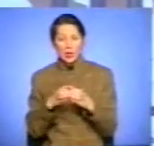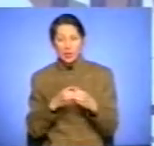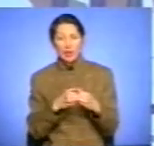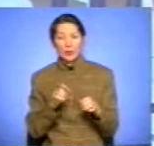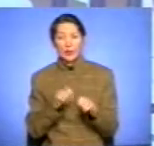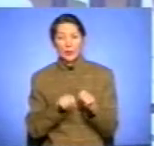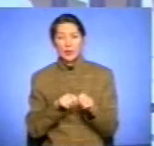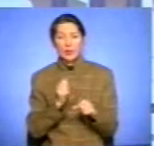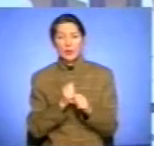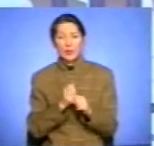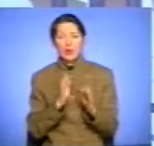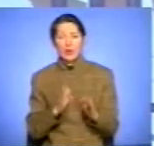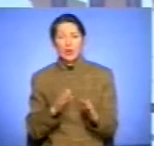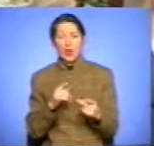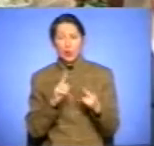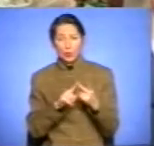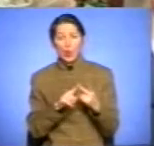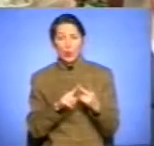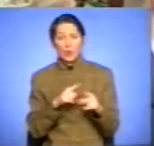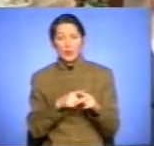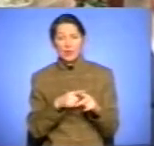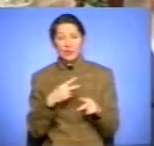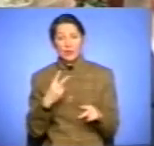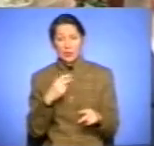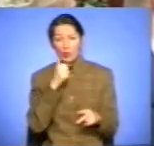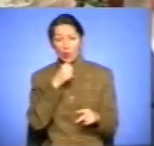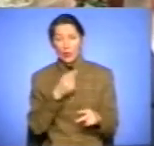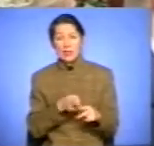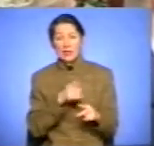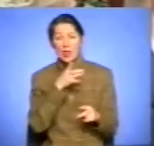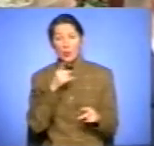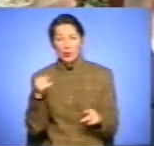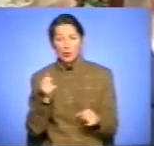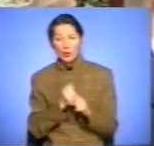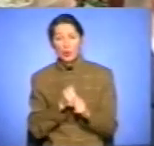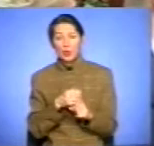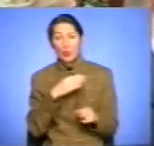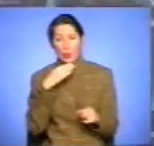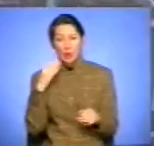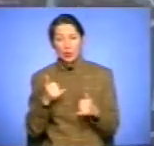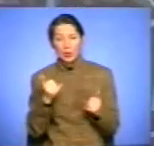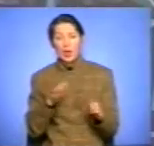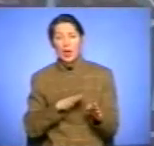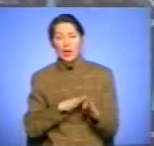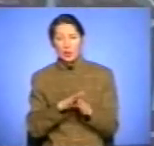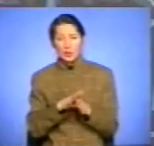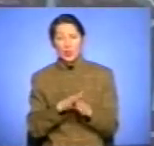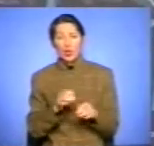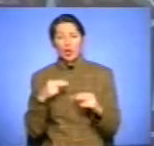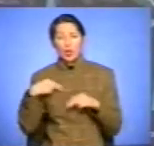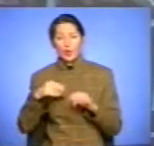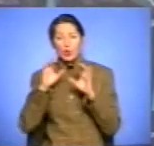у другому півріччі 2012 року але і за цей період зроблено чимало задля дотримання трудового законодавства